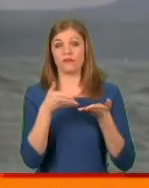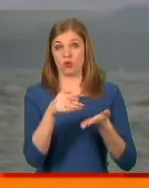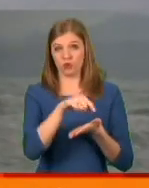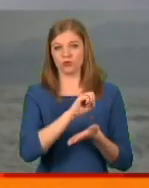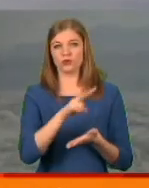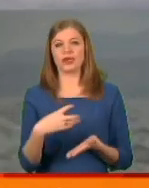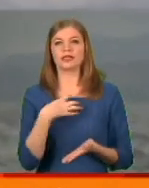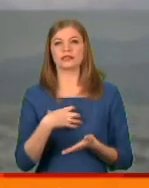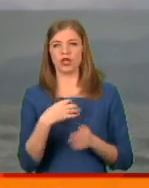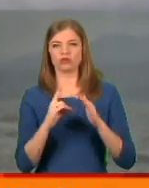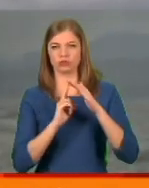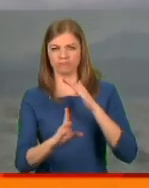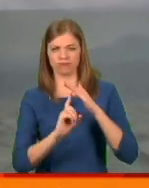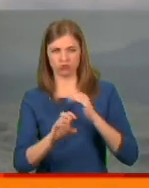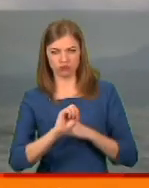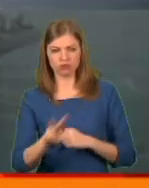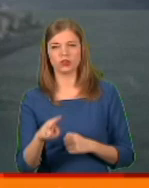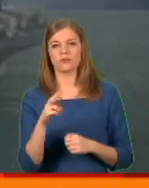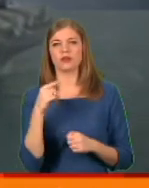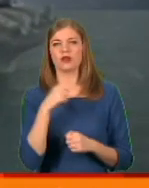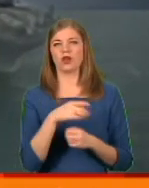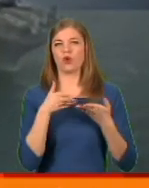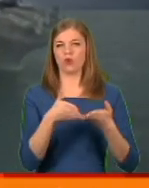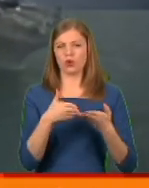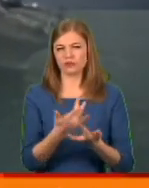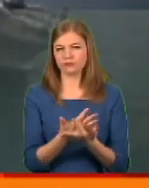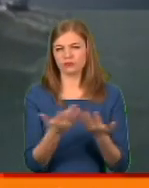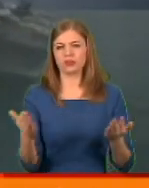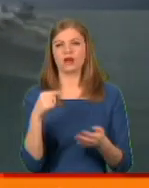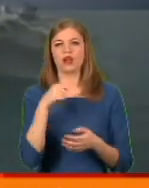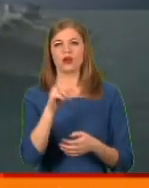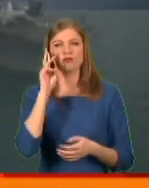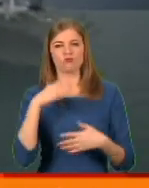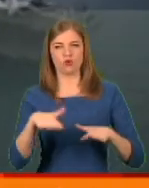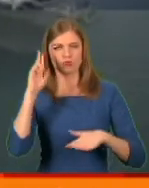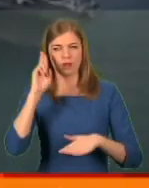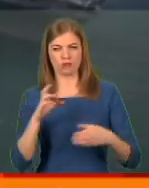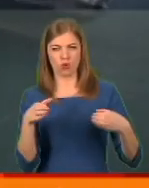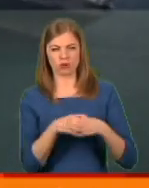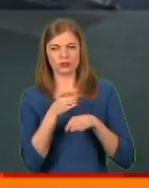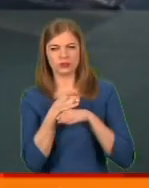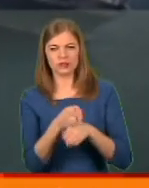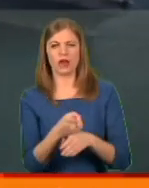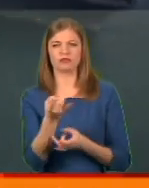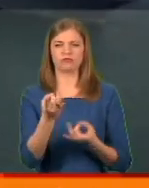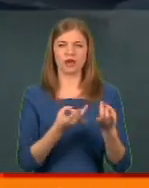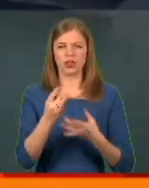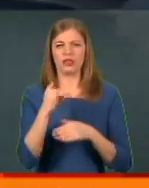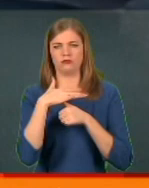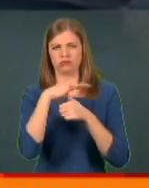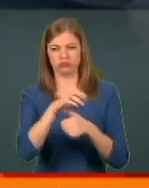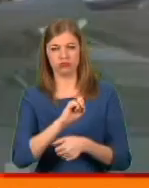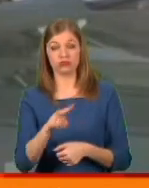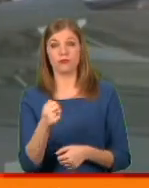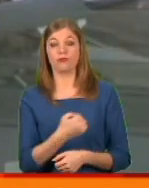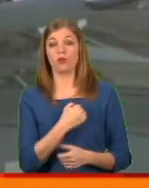і стратегічні атомні підводні човни, ще 3 десантні кораблі, 1,5-тисячний підрозділ морської піхоти з танками, артилерією і гвинтокрилами.